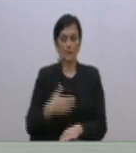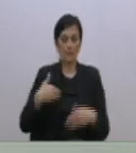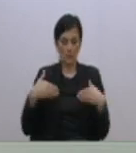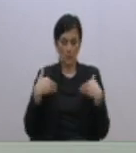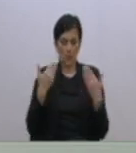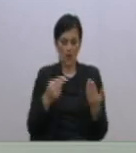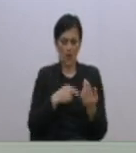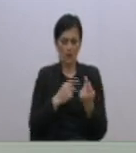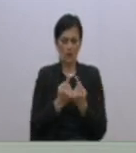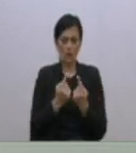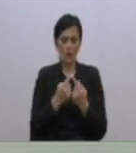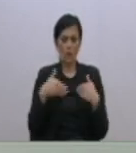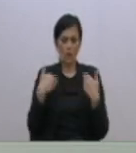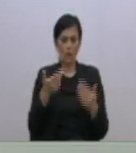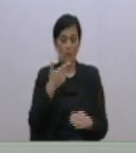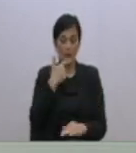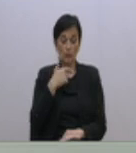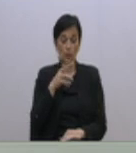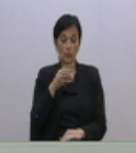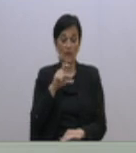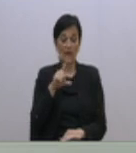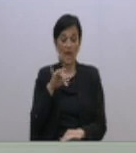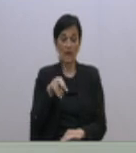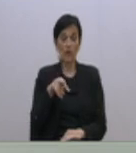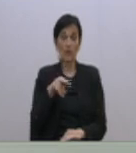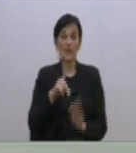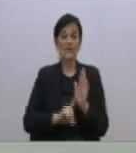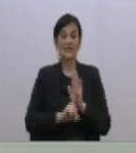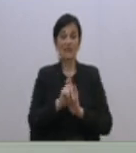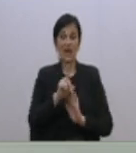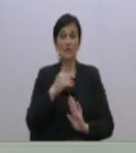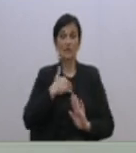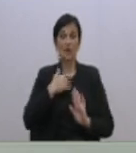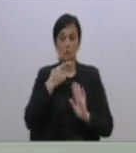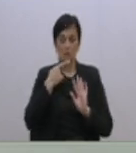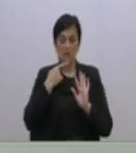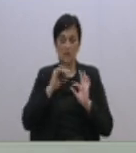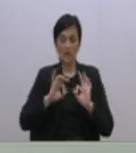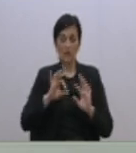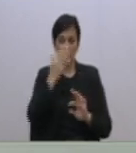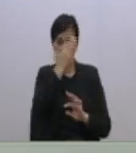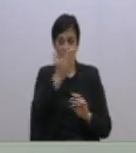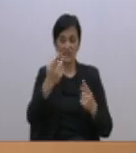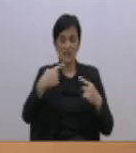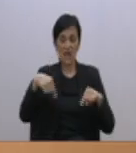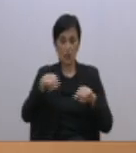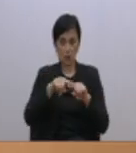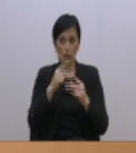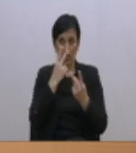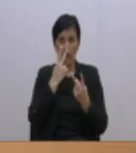მოგესალმებით კოლეგებო, მოგესალმებით ბატონო მიხეილ. თავიდან მინდა აღნიშნო, რომ საზოგადოებამაც დაინახა